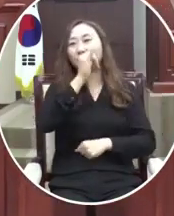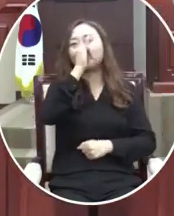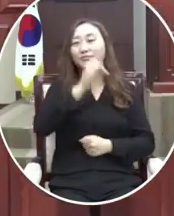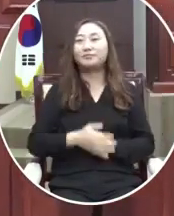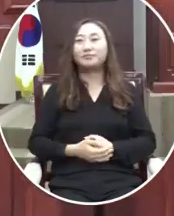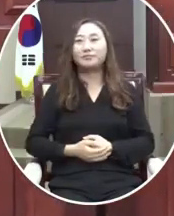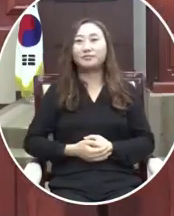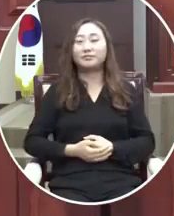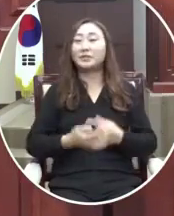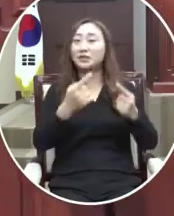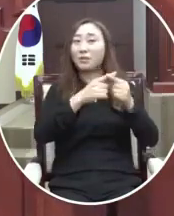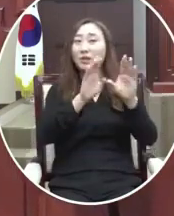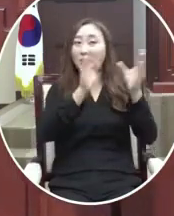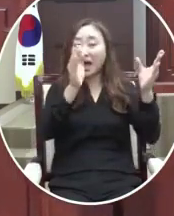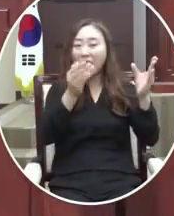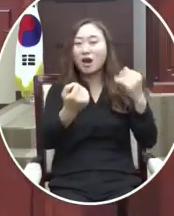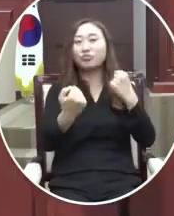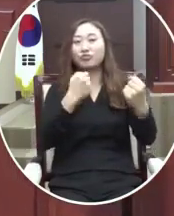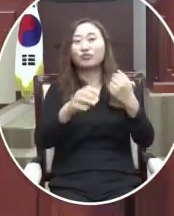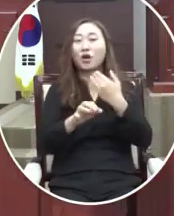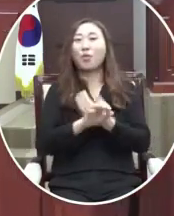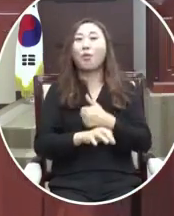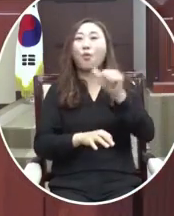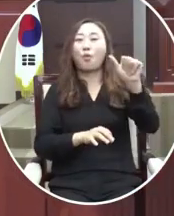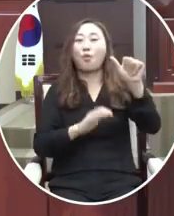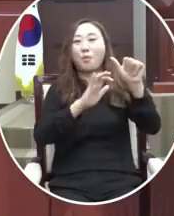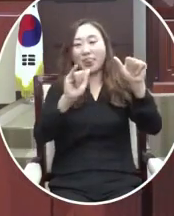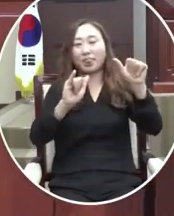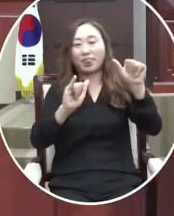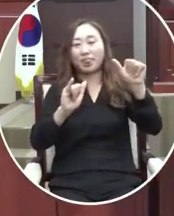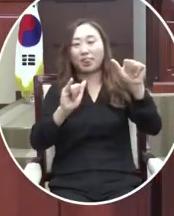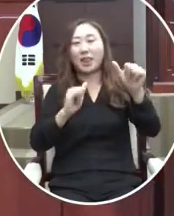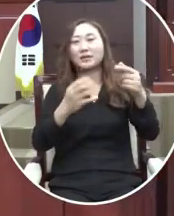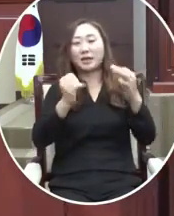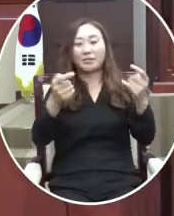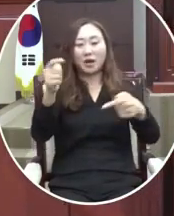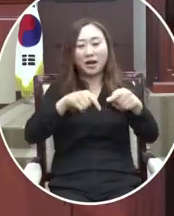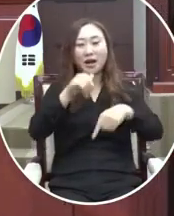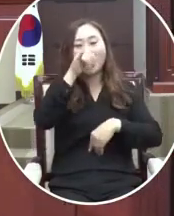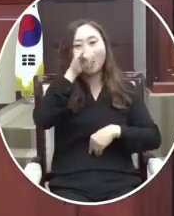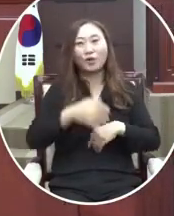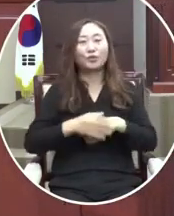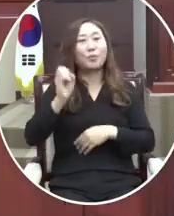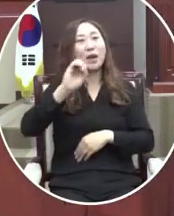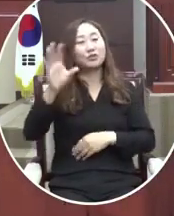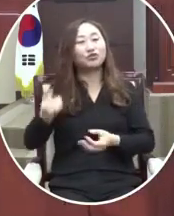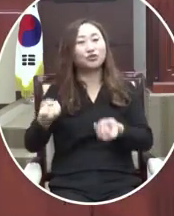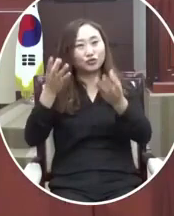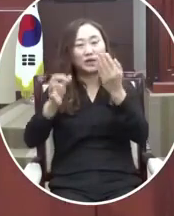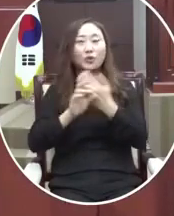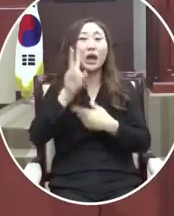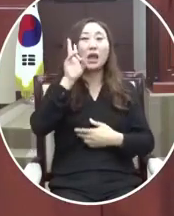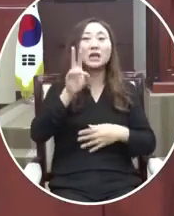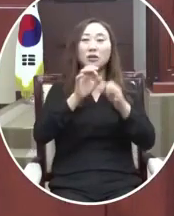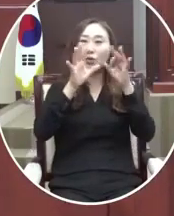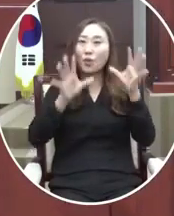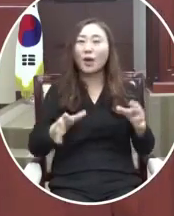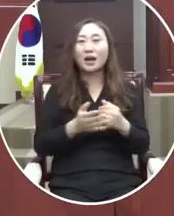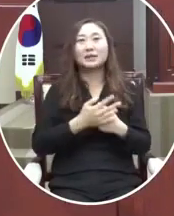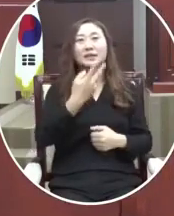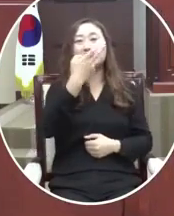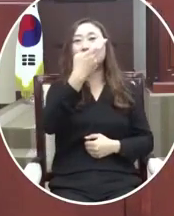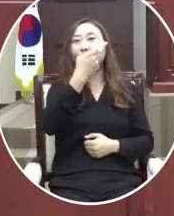만들었습니다 첫해 임에도 5만여명이 다녀간 수제맥주 축제와 탈을 벗고 춤으로 새옷을 입으며 이틀간